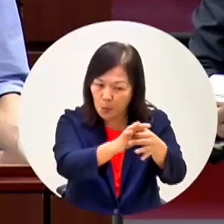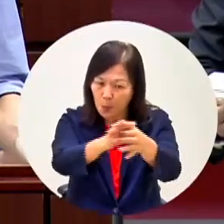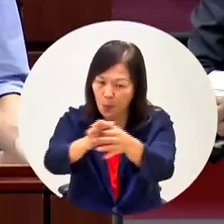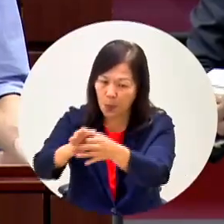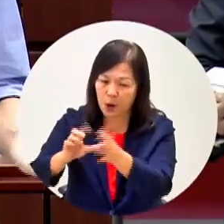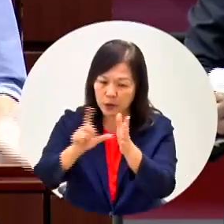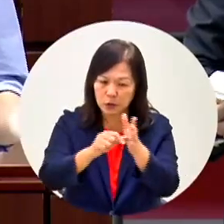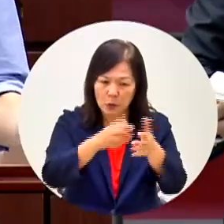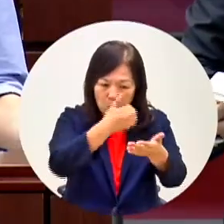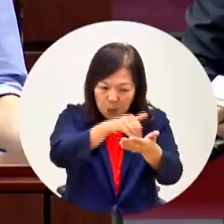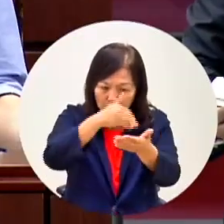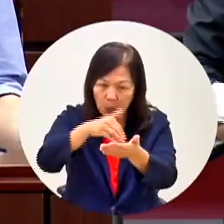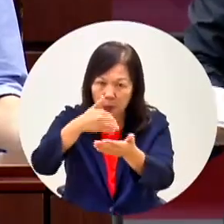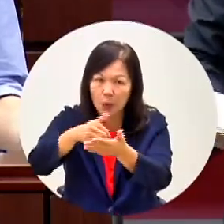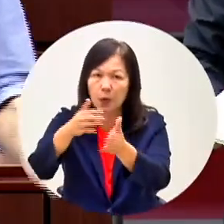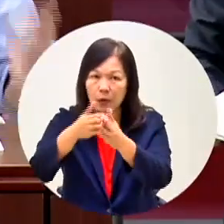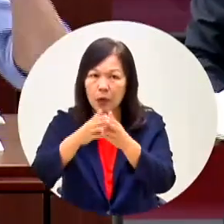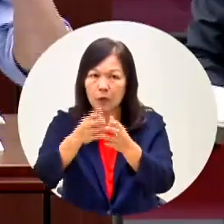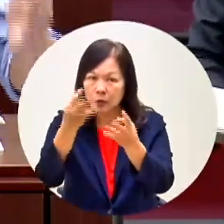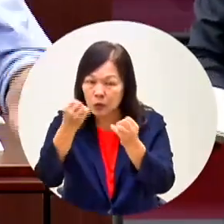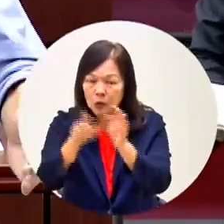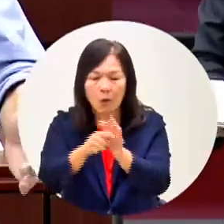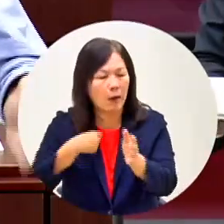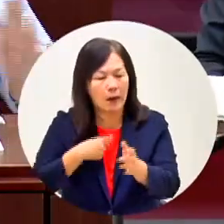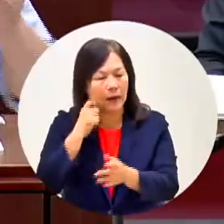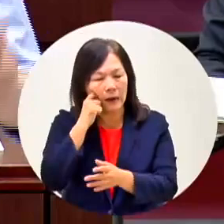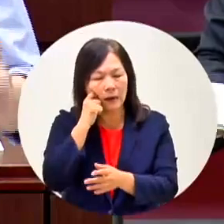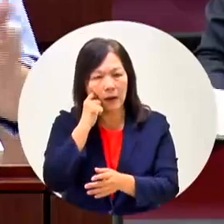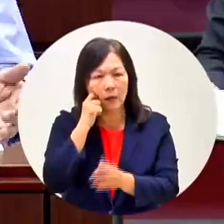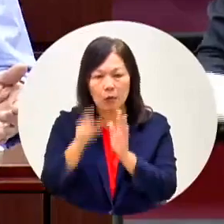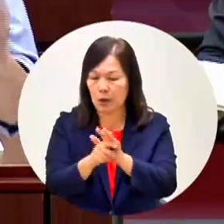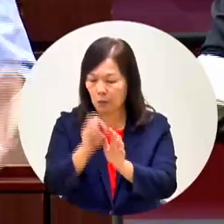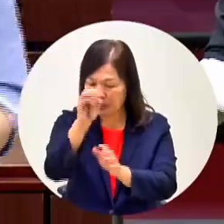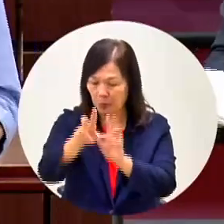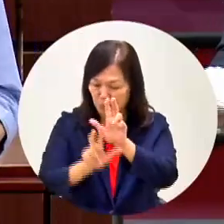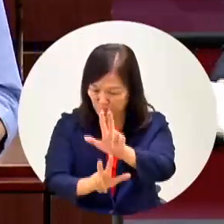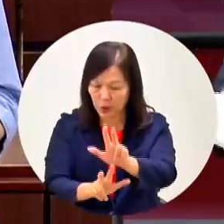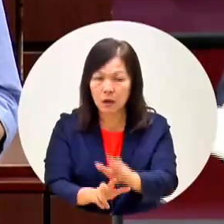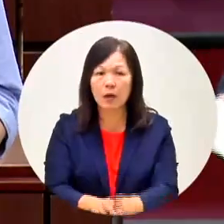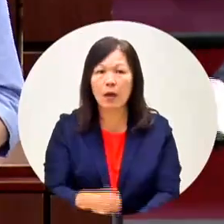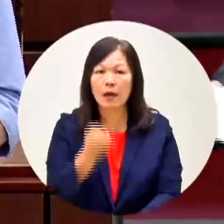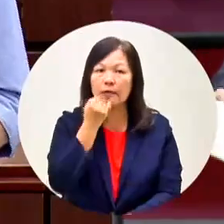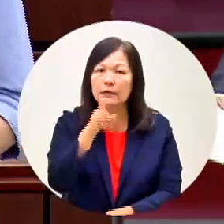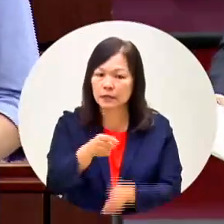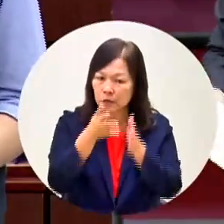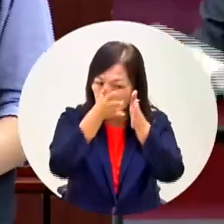我很难计算，我要跟你很诚实的报告，但是这个方向跟冲刺的速度都是肯定的。